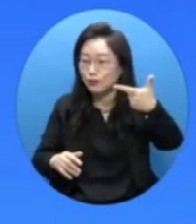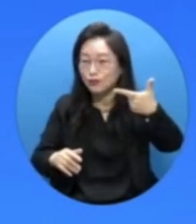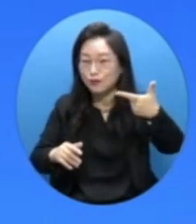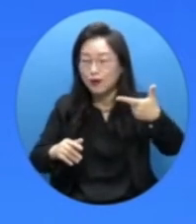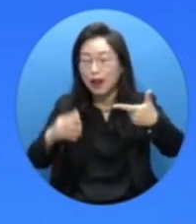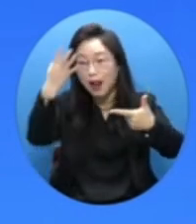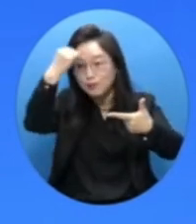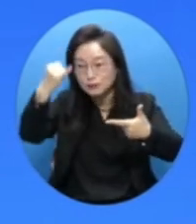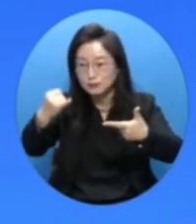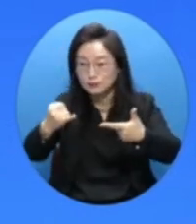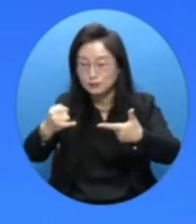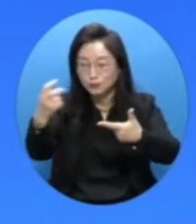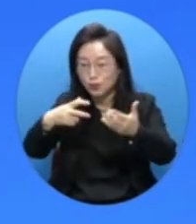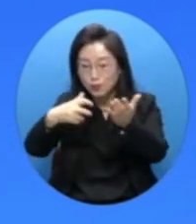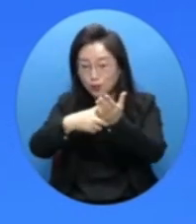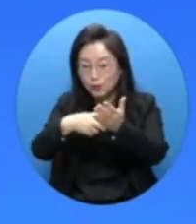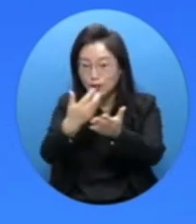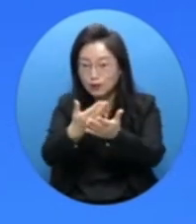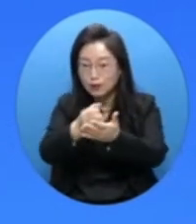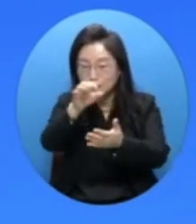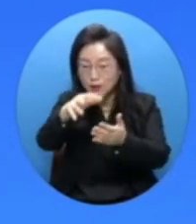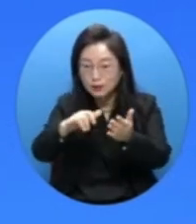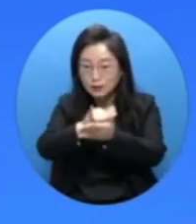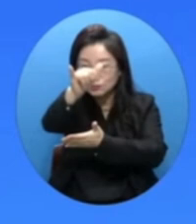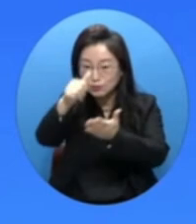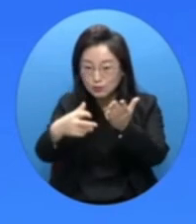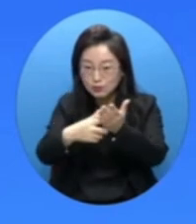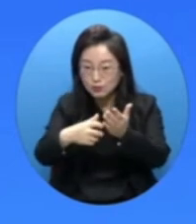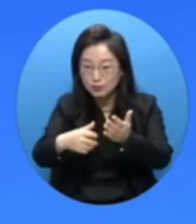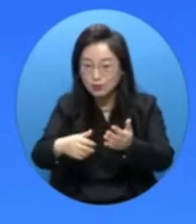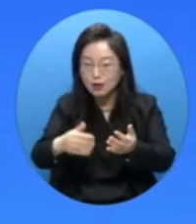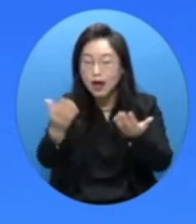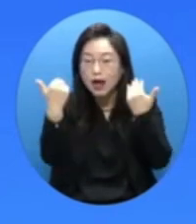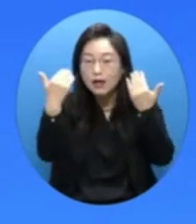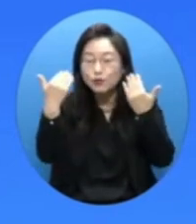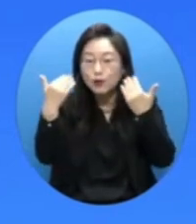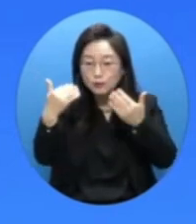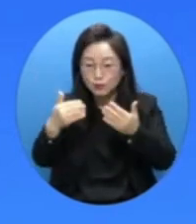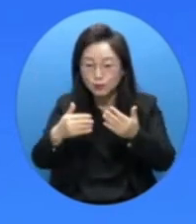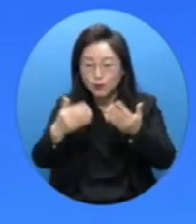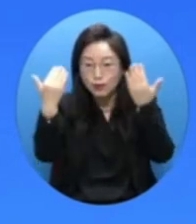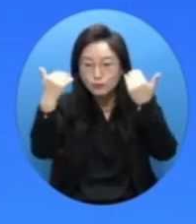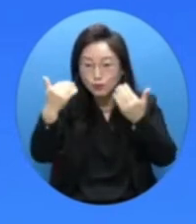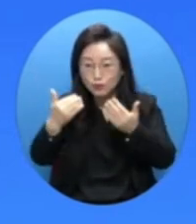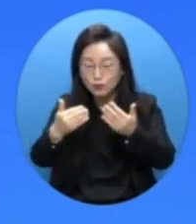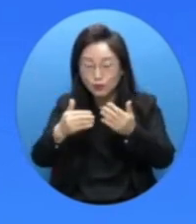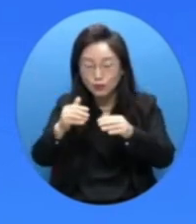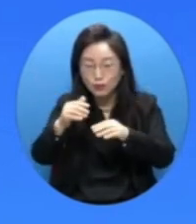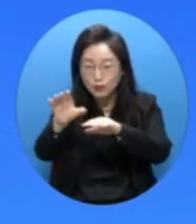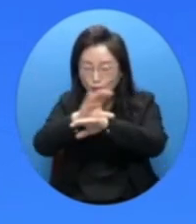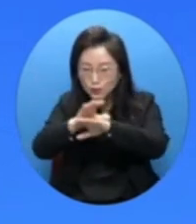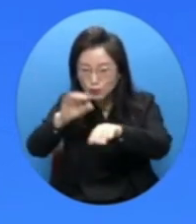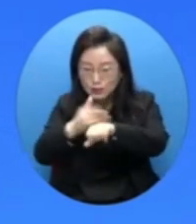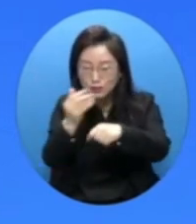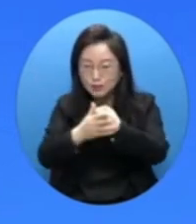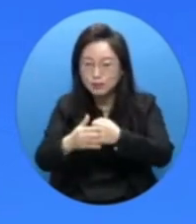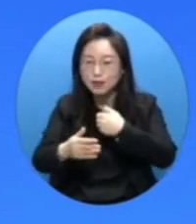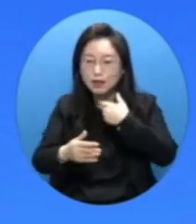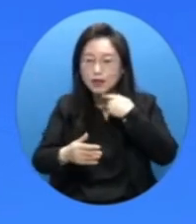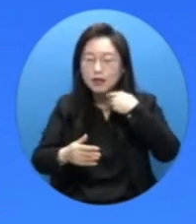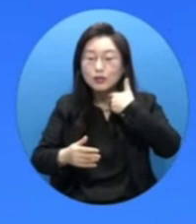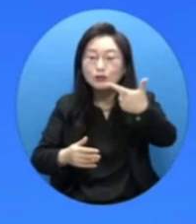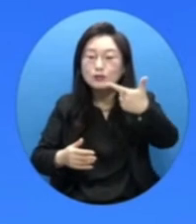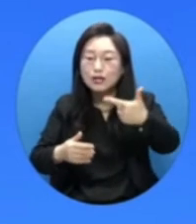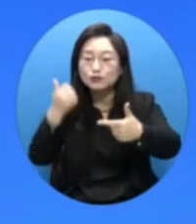몇 살이 돼 갖고 할머니이 집에 그 손녀 어디 있냐고 지금 취약통에서 나왔다고 그래서 할머니가 내가 바로 그 사람입니다